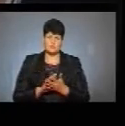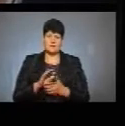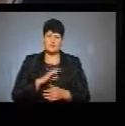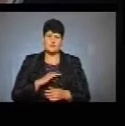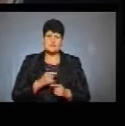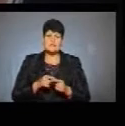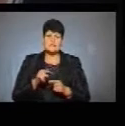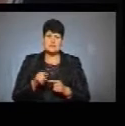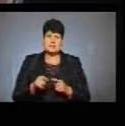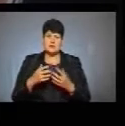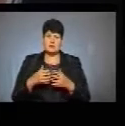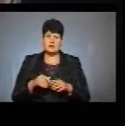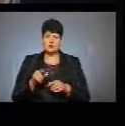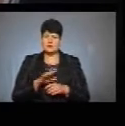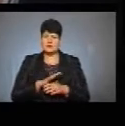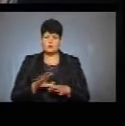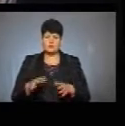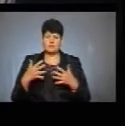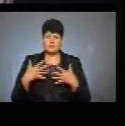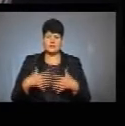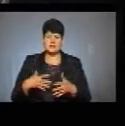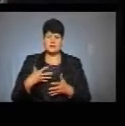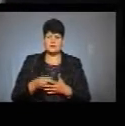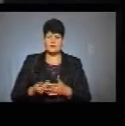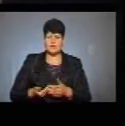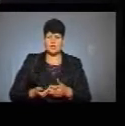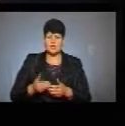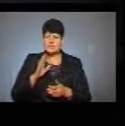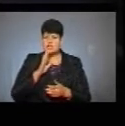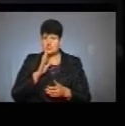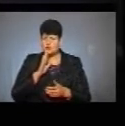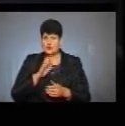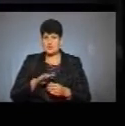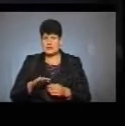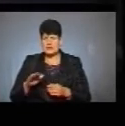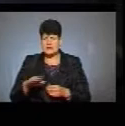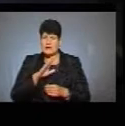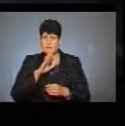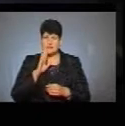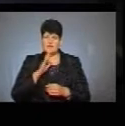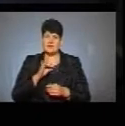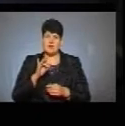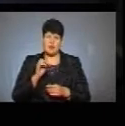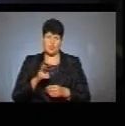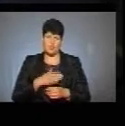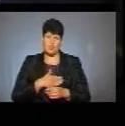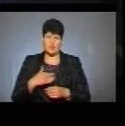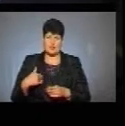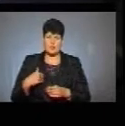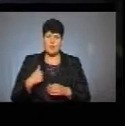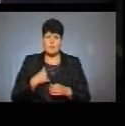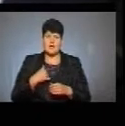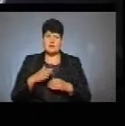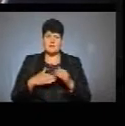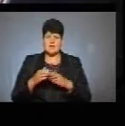це обладнання, люди не будуть втрачати своїх жінок, дітей, матерів від раку грудей. В мене практика в